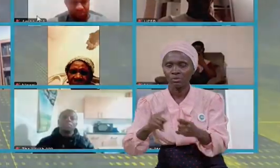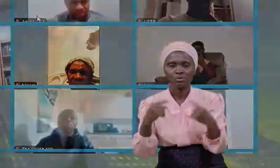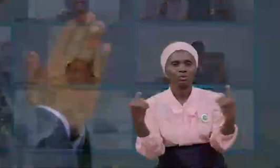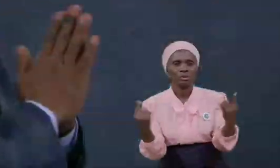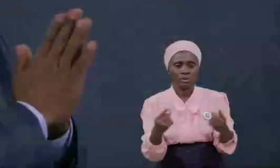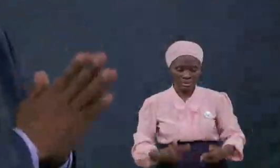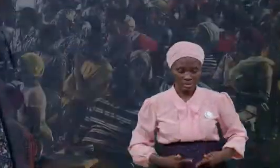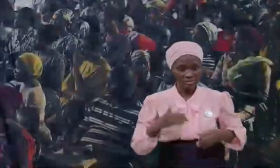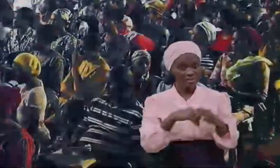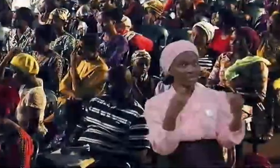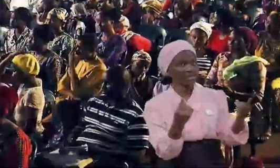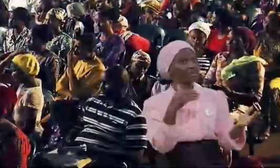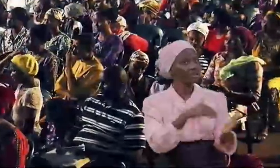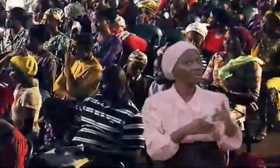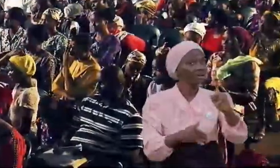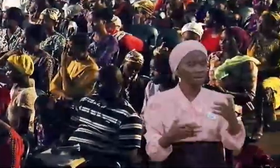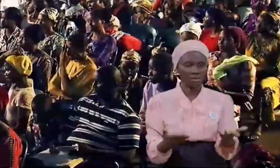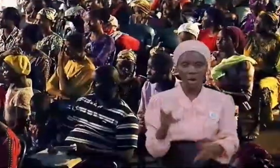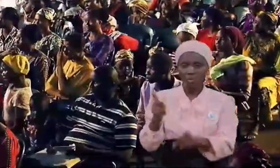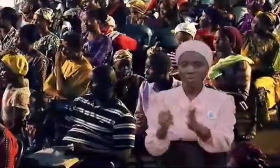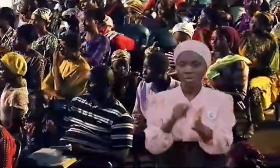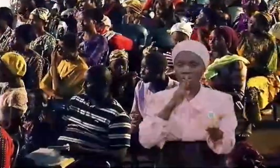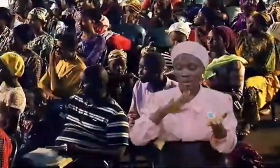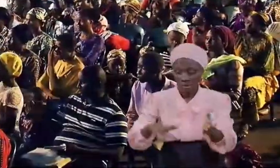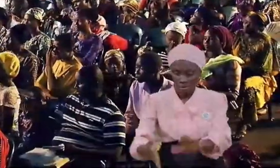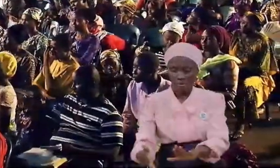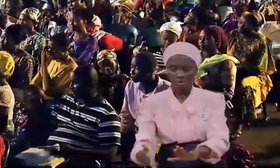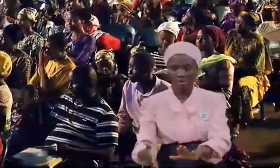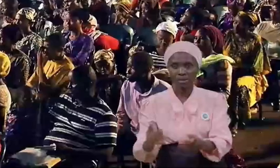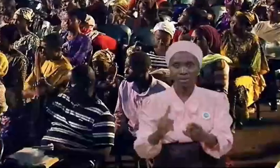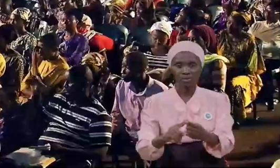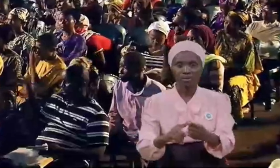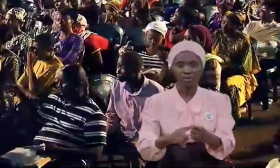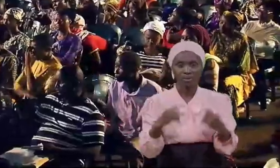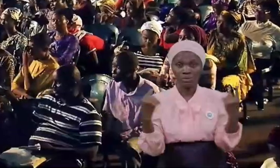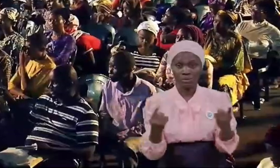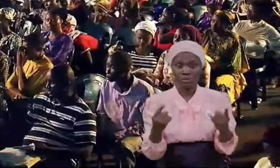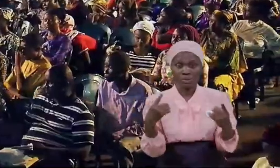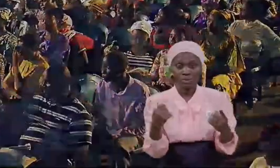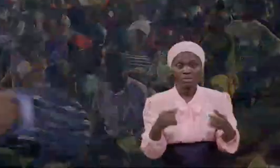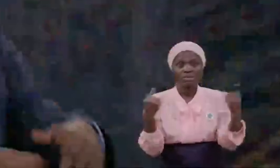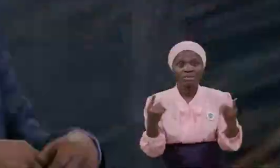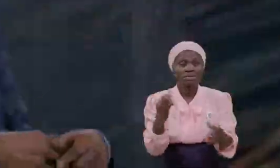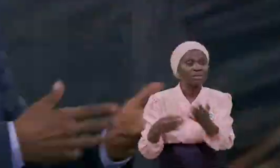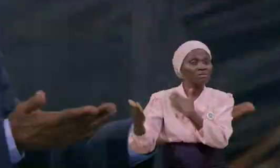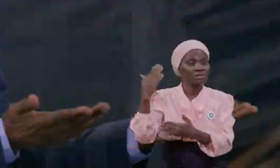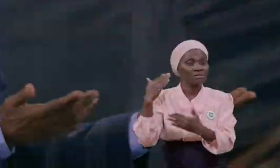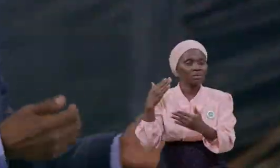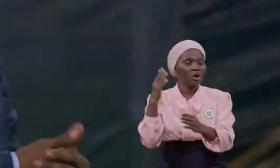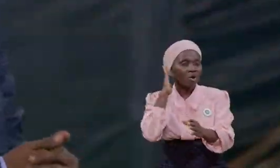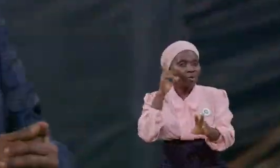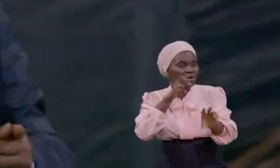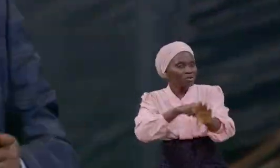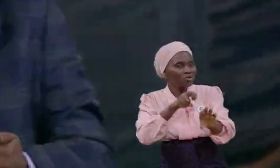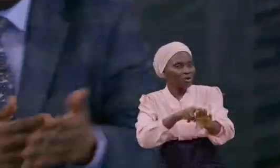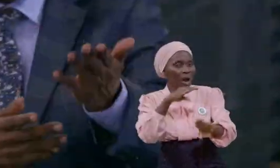Ceux qui sont morts au péché, le péché du passé, vont frapper à leur porte. Ils vont dire non, je n'ai plus